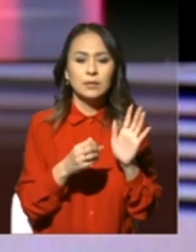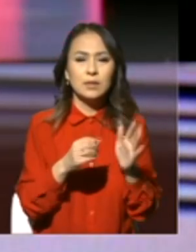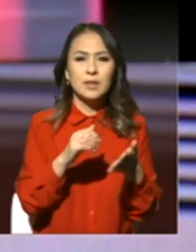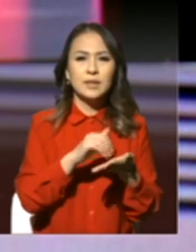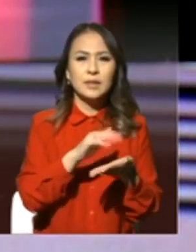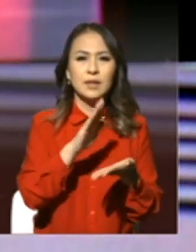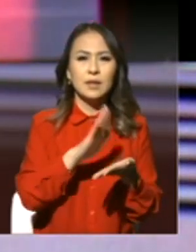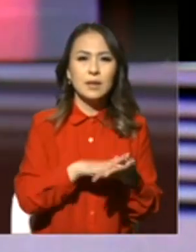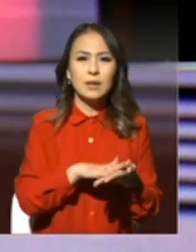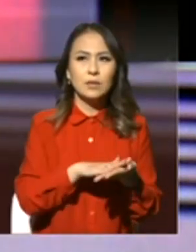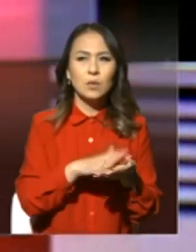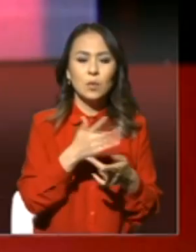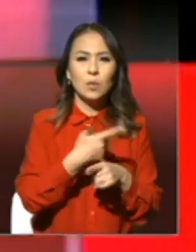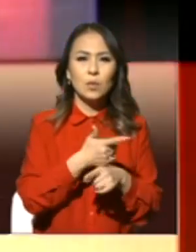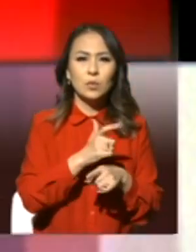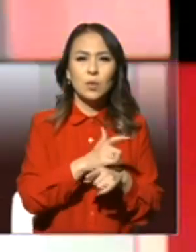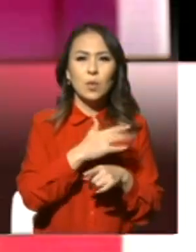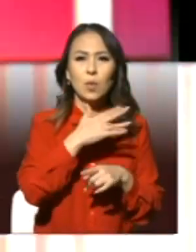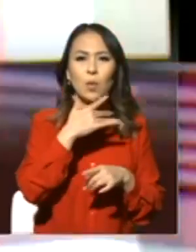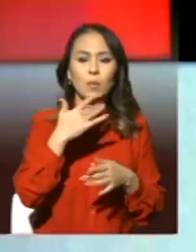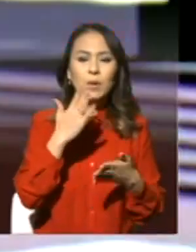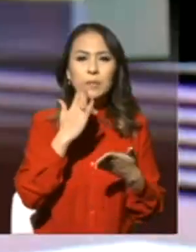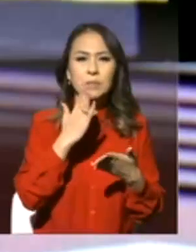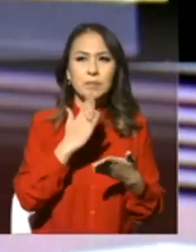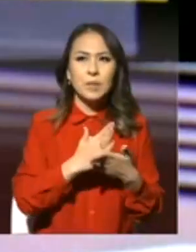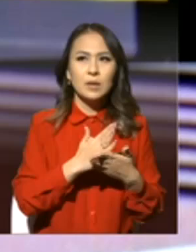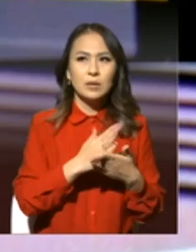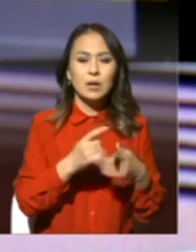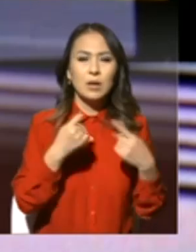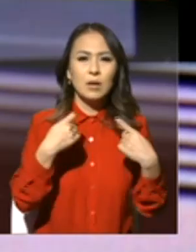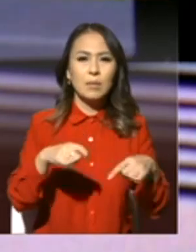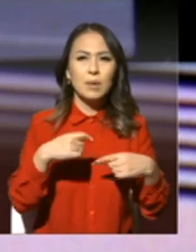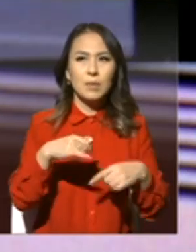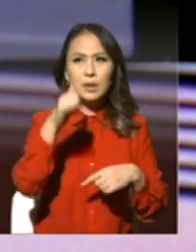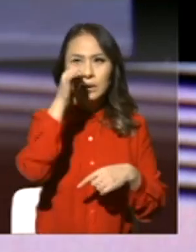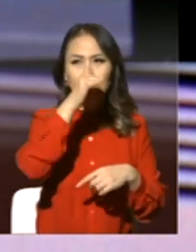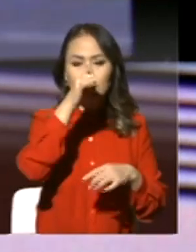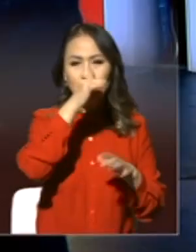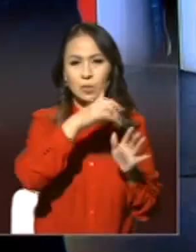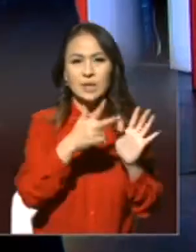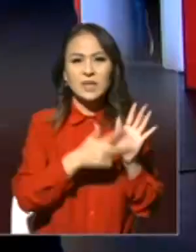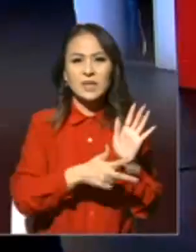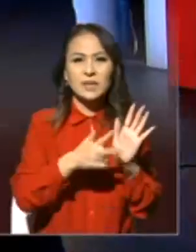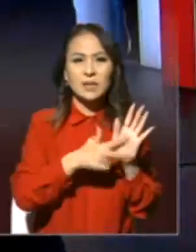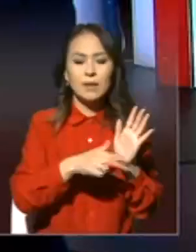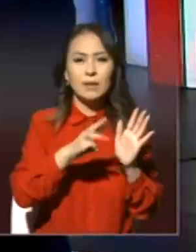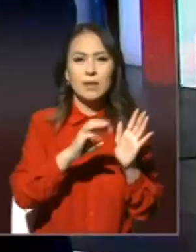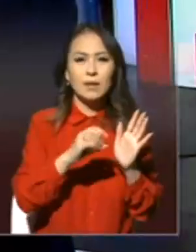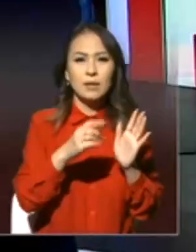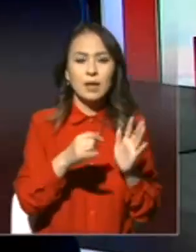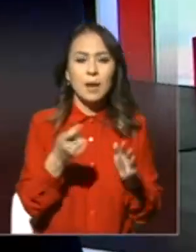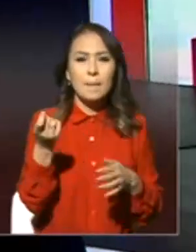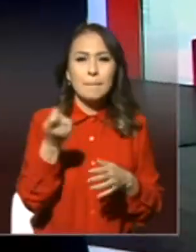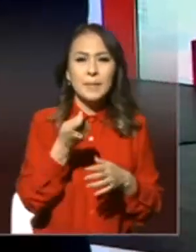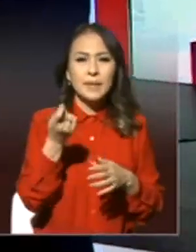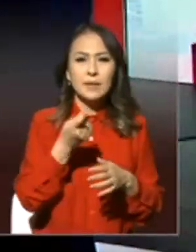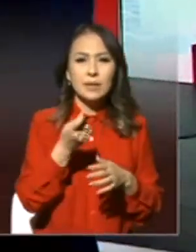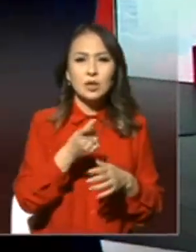Складтарда, қоймаларда өте көп продукция жатыр қазір, соны сата алмай жүр, 80 теңге дейді. Содан кейін бидайдың